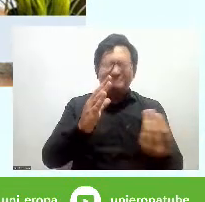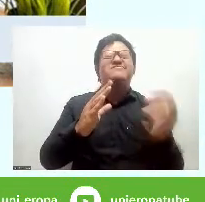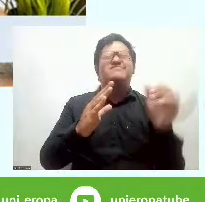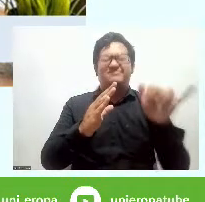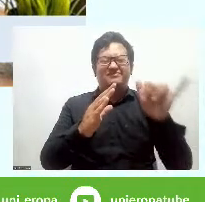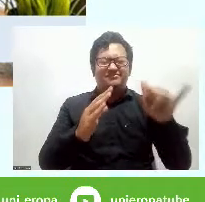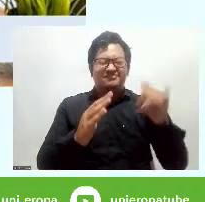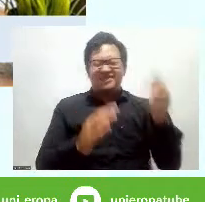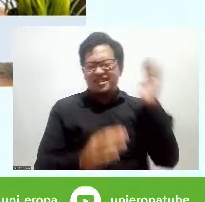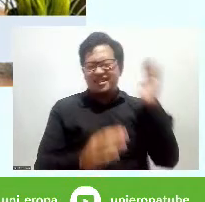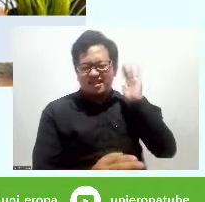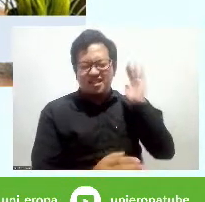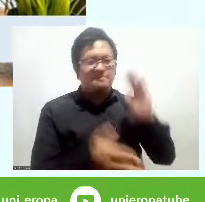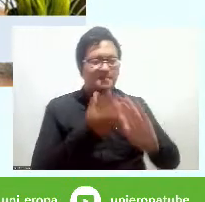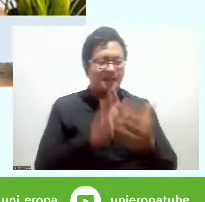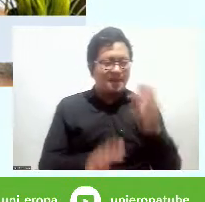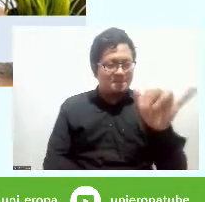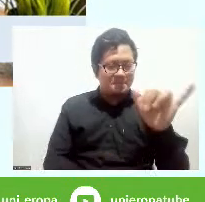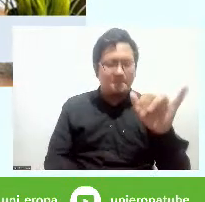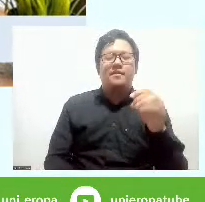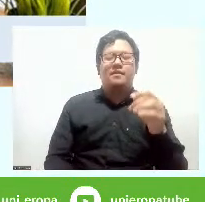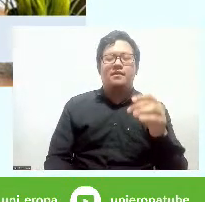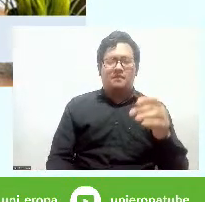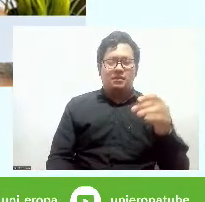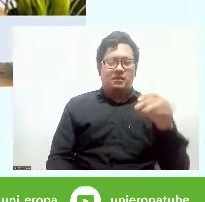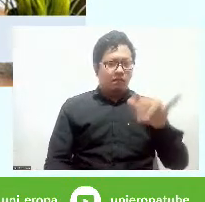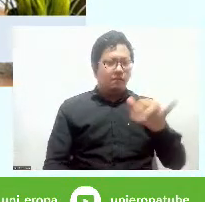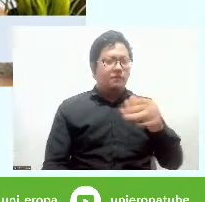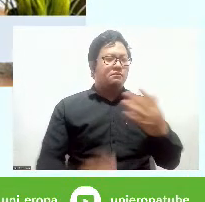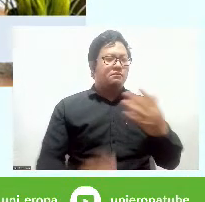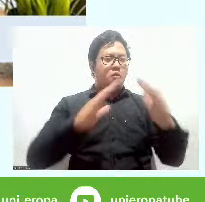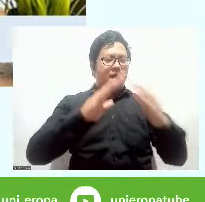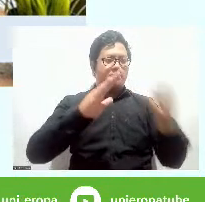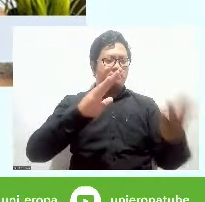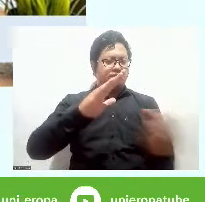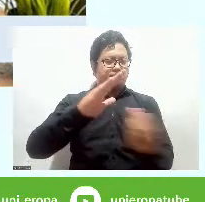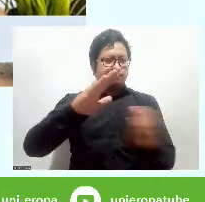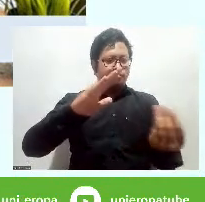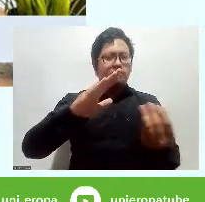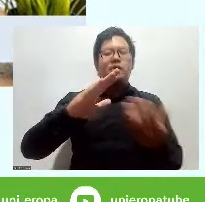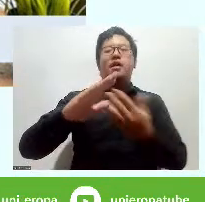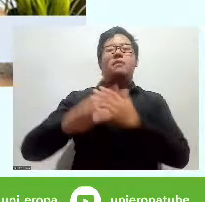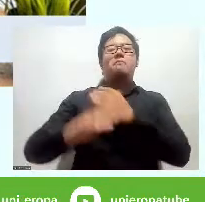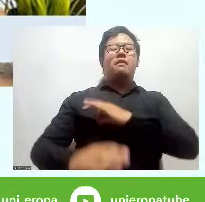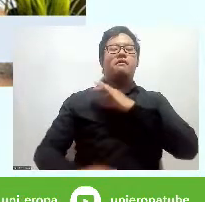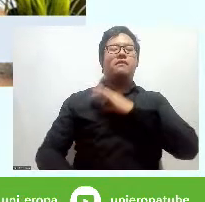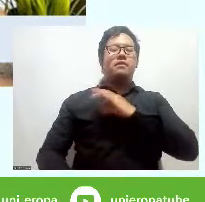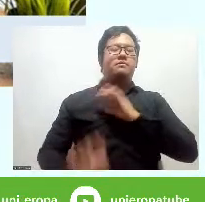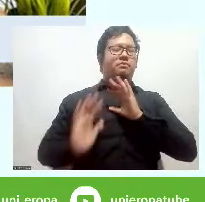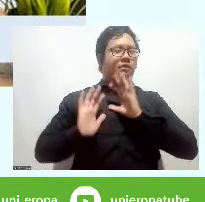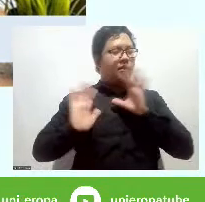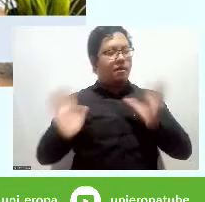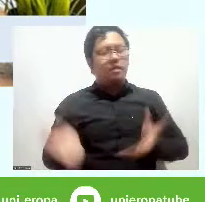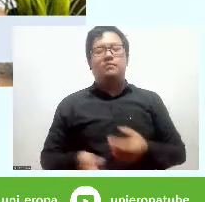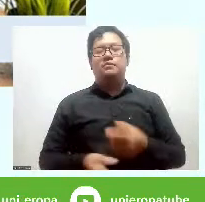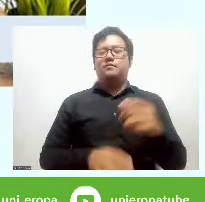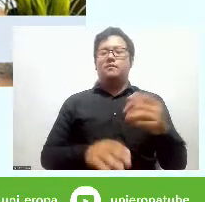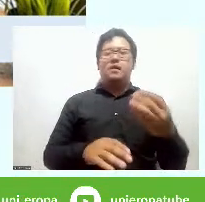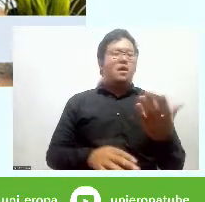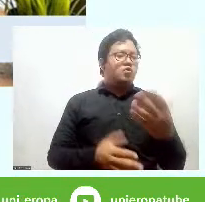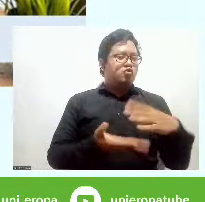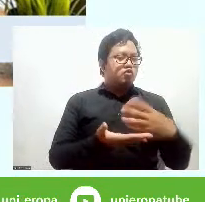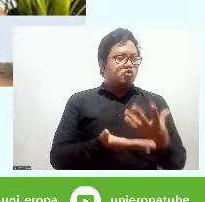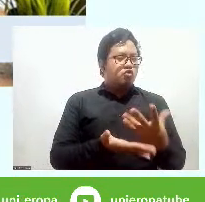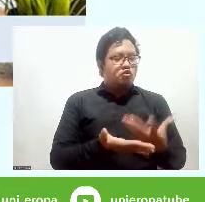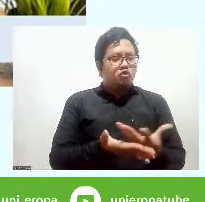get cleaner Hai dikenal tumplang Vein hawceu on your Trust your Golden it